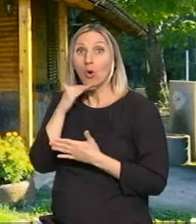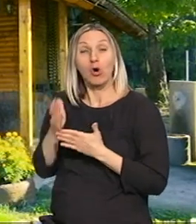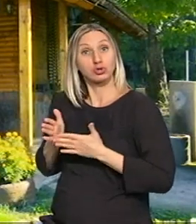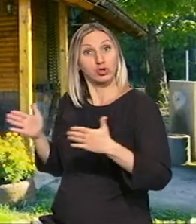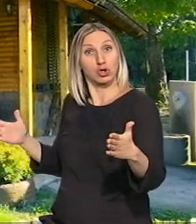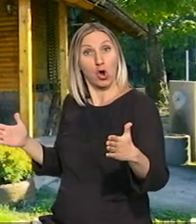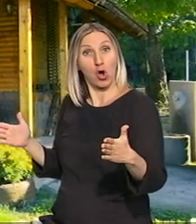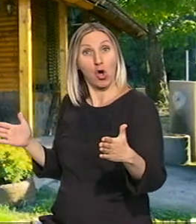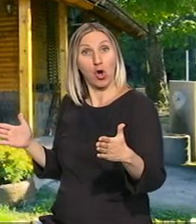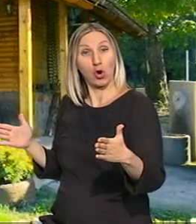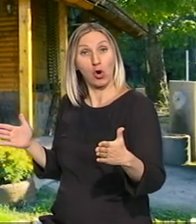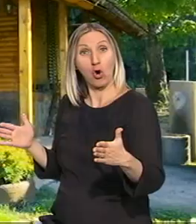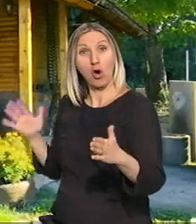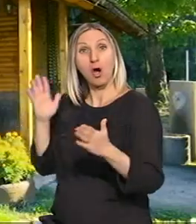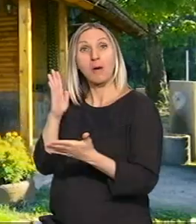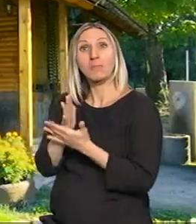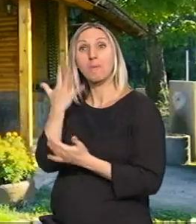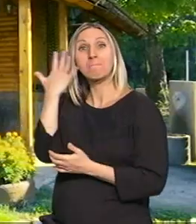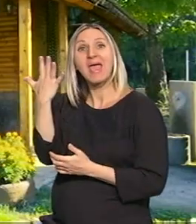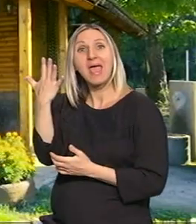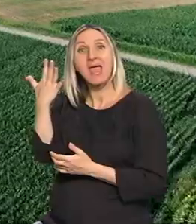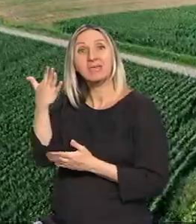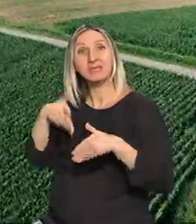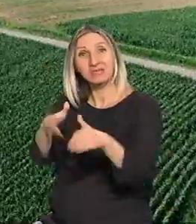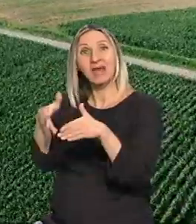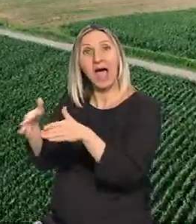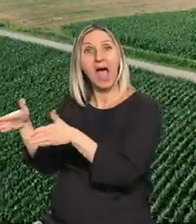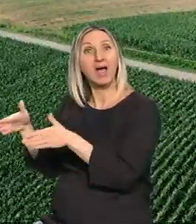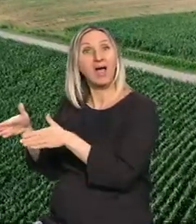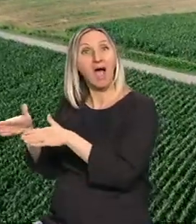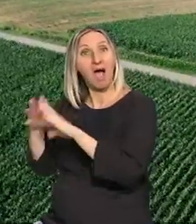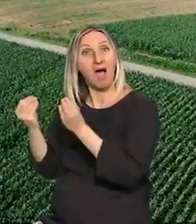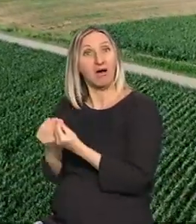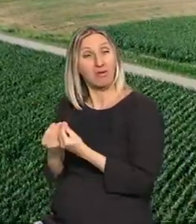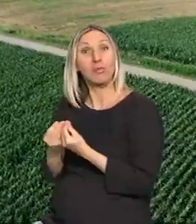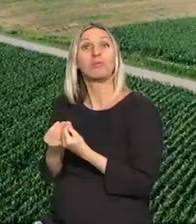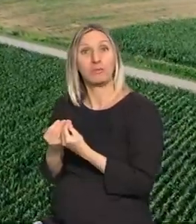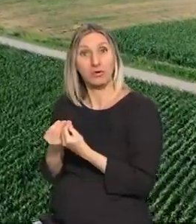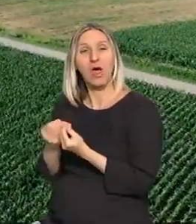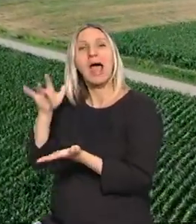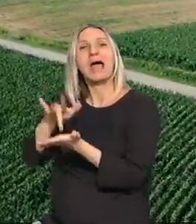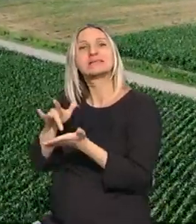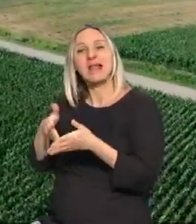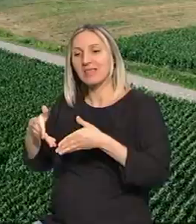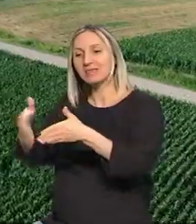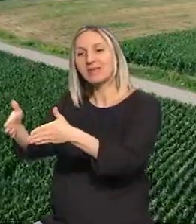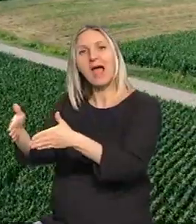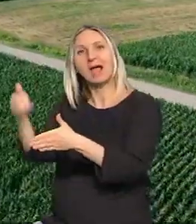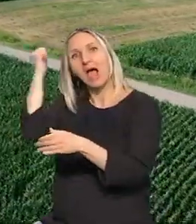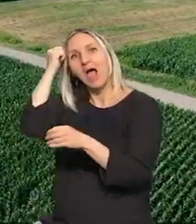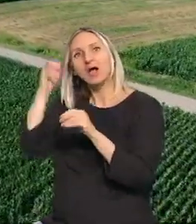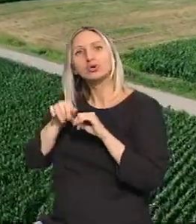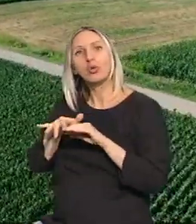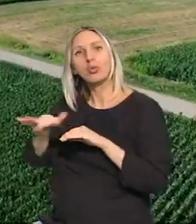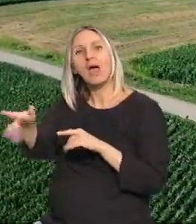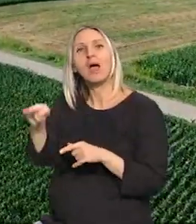širok i imao je pet traka. Srednja traka je bila poštunčena i služila je